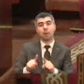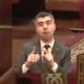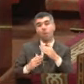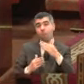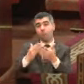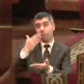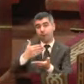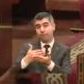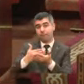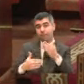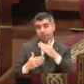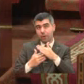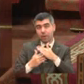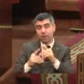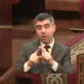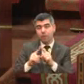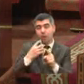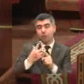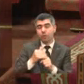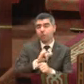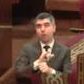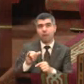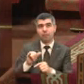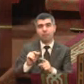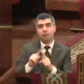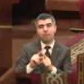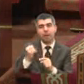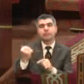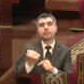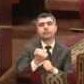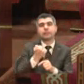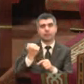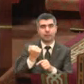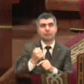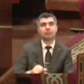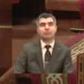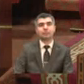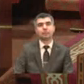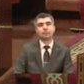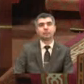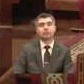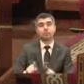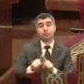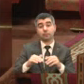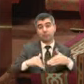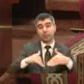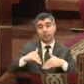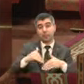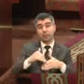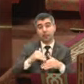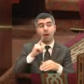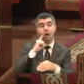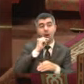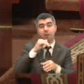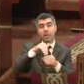الاشغال، تتكون غير خفضت فيهم، وبالتالي هذا يمكن يشرح علاش شي مرات ياخذ الوقت. بالنسبه للطريق اللي طرح السيد